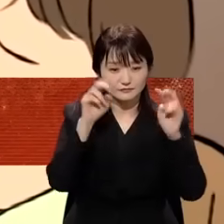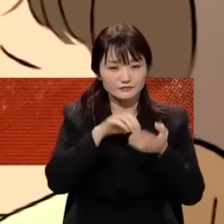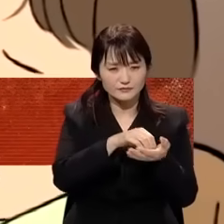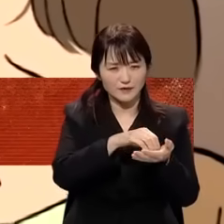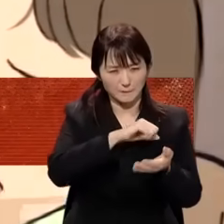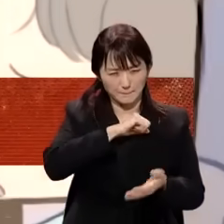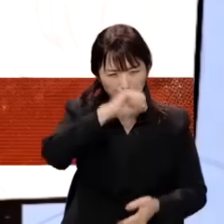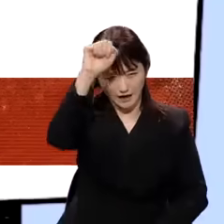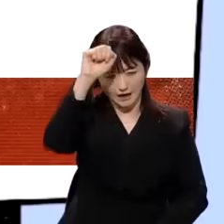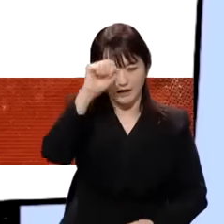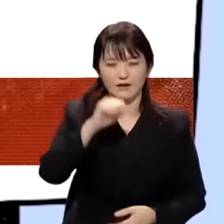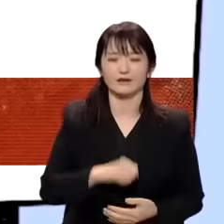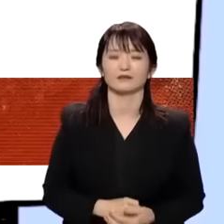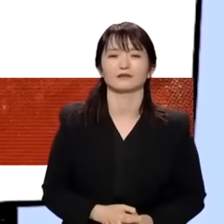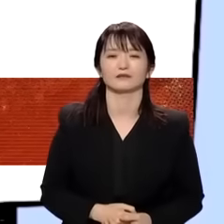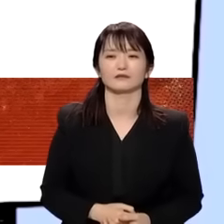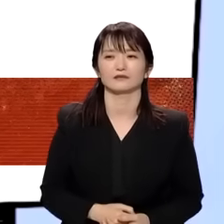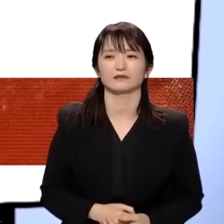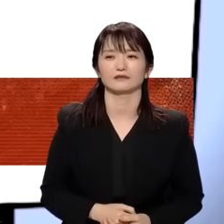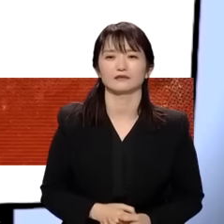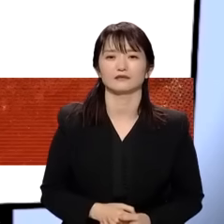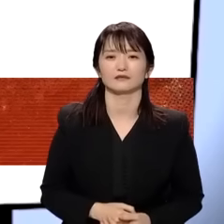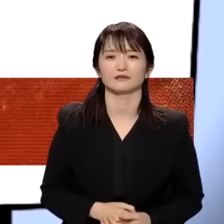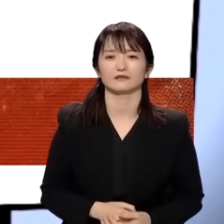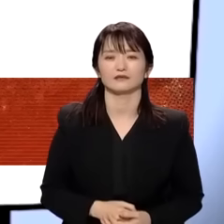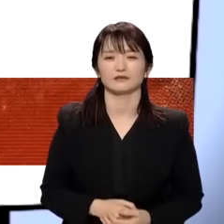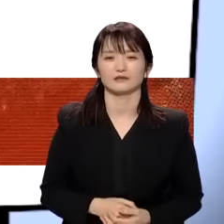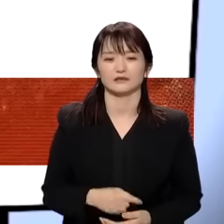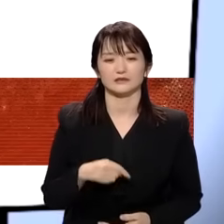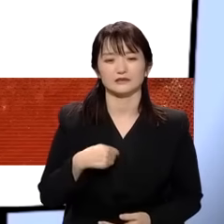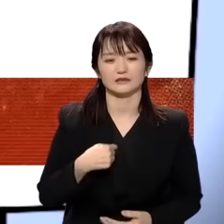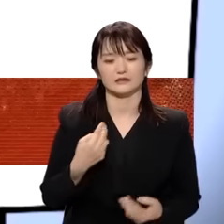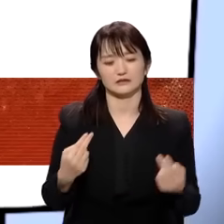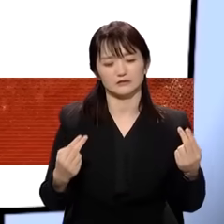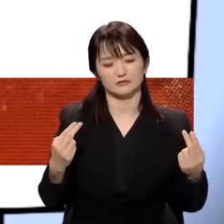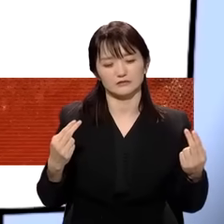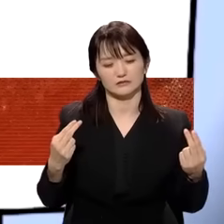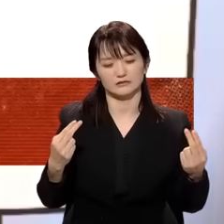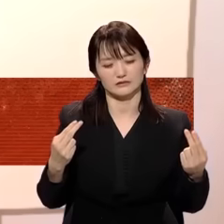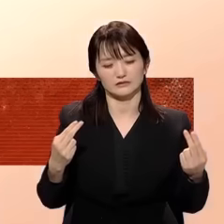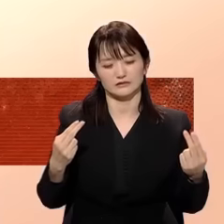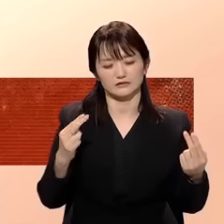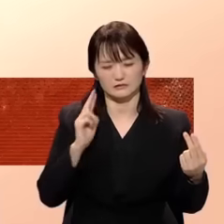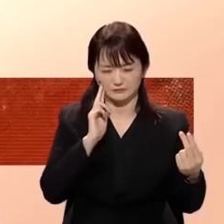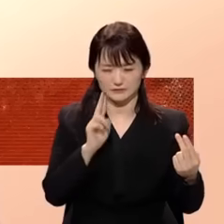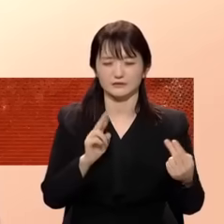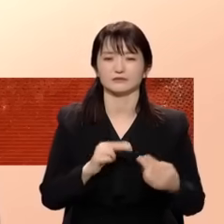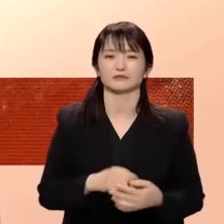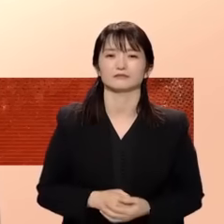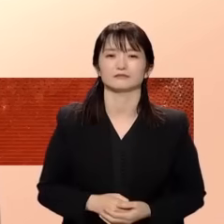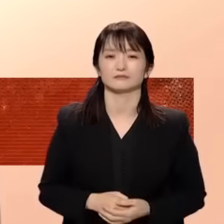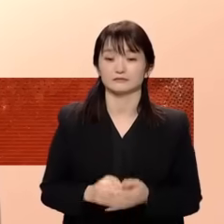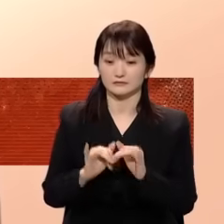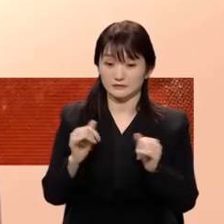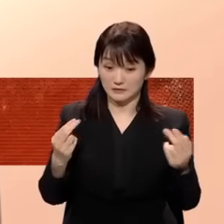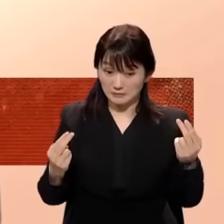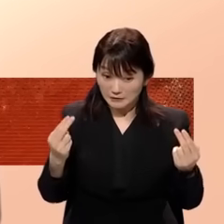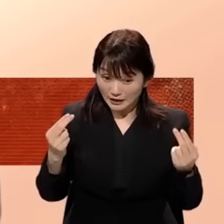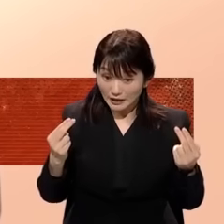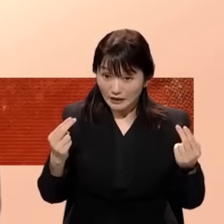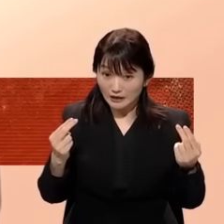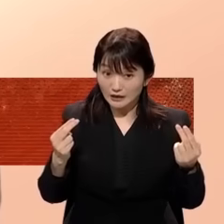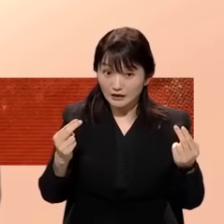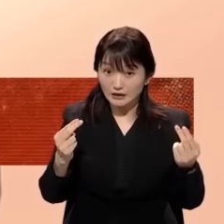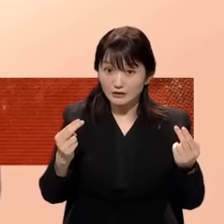보니까 아마 상대적 박탈감을 좀 느낀 거 같아요 그런데 사람은 비교를 하기 시작하면서부터